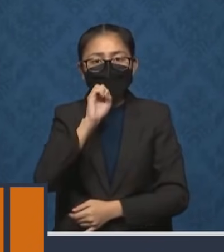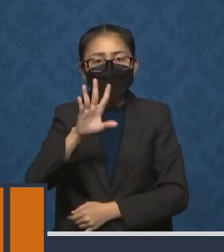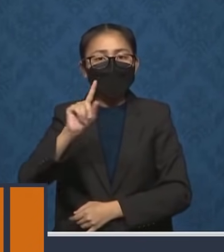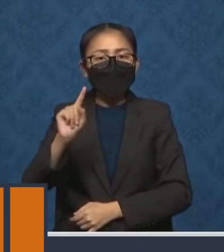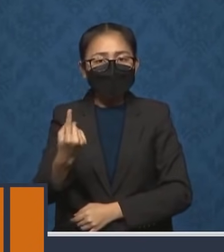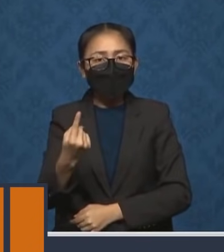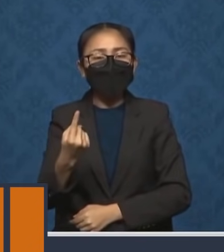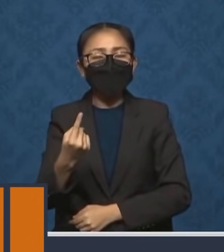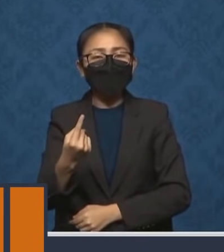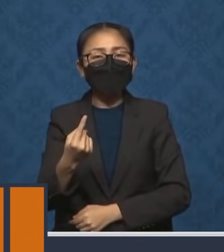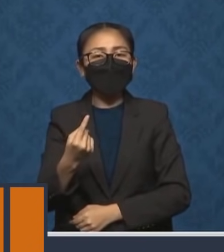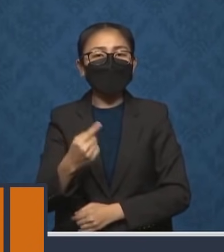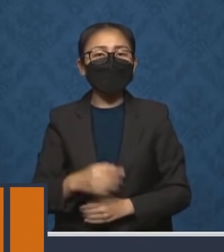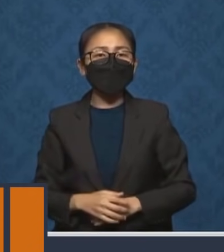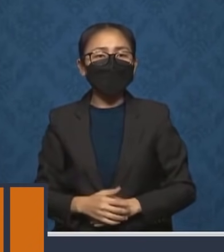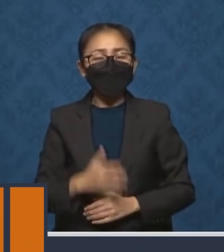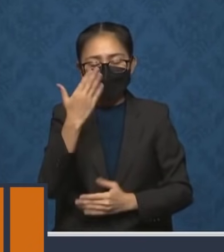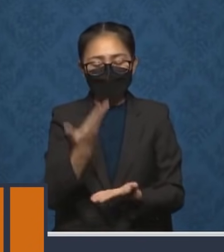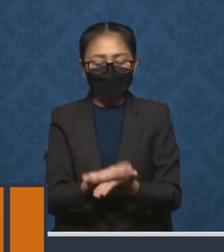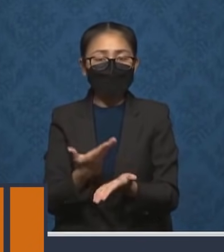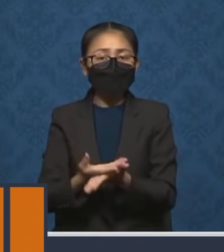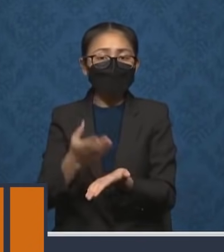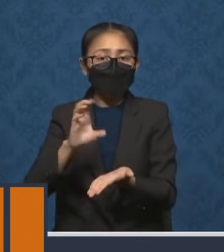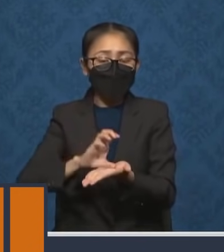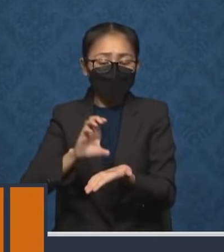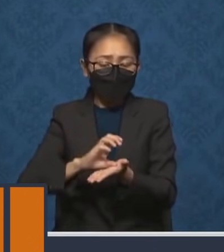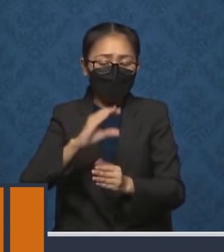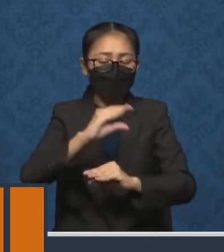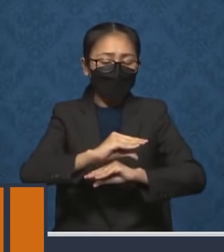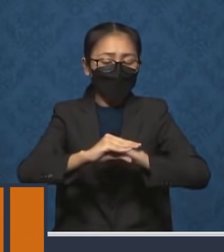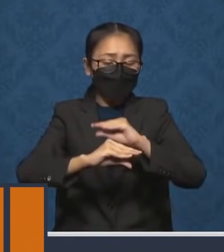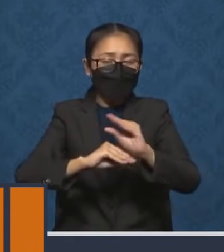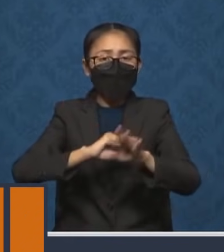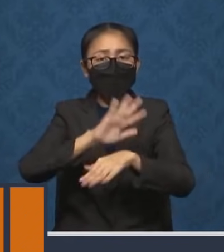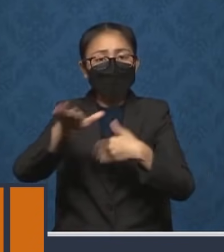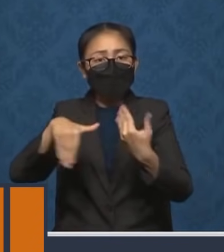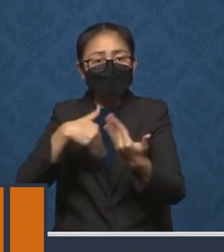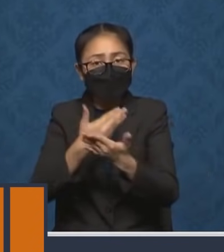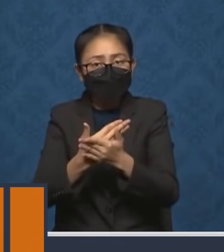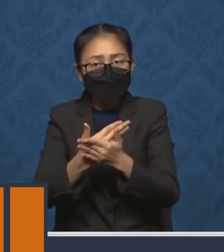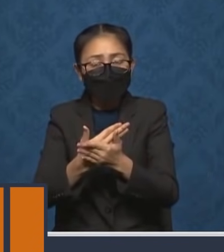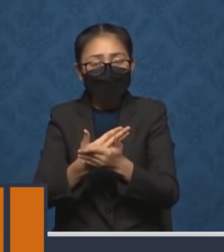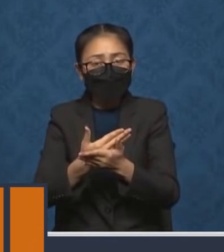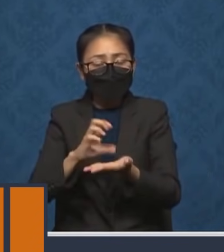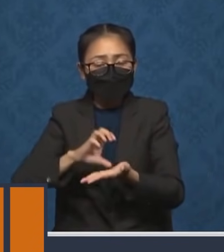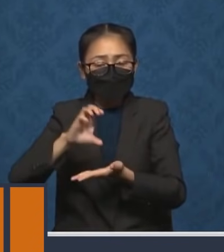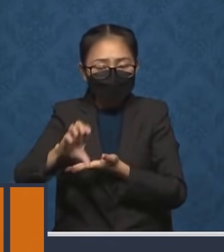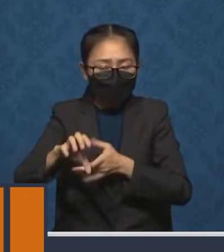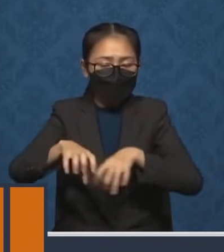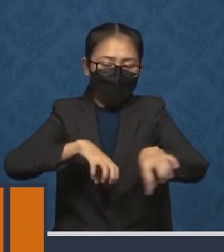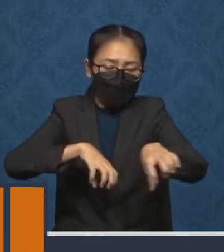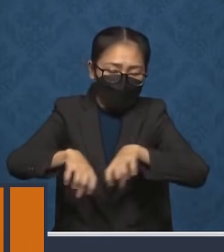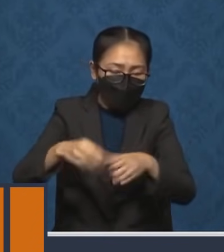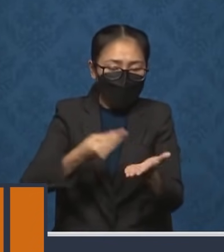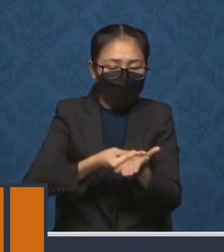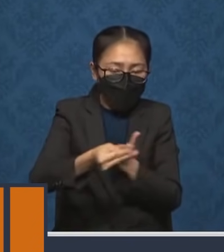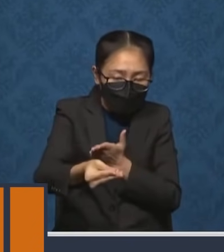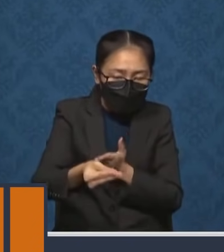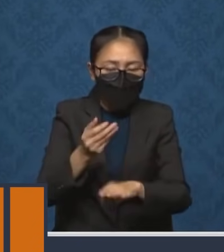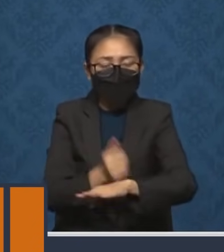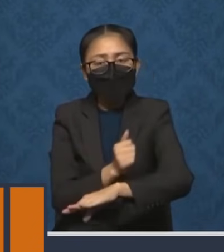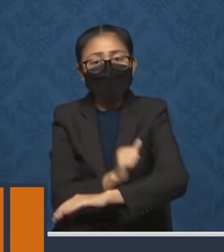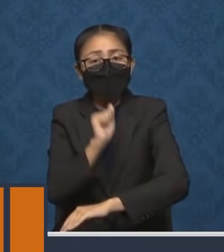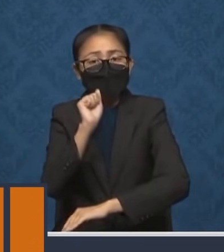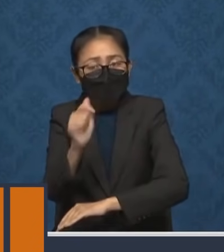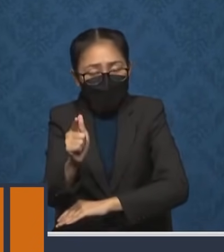พูดอีกครับแต่ว่างบประมาณในทุกๆโครงการคนที่นำไปใช้ไปจัดซื้อจัดจ้างหรือ